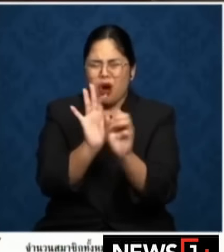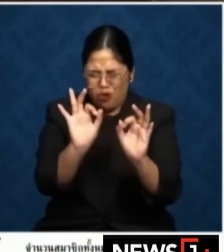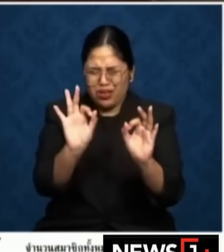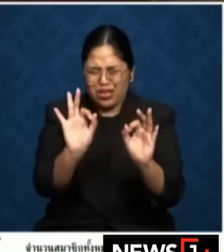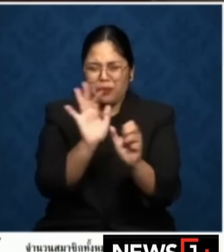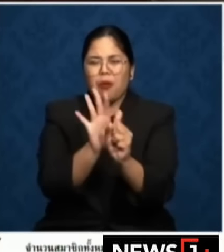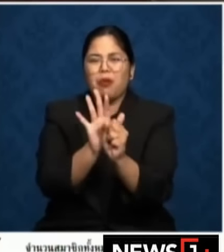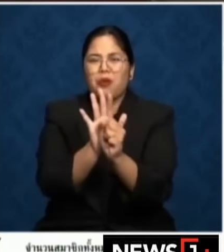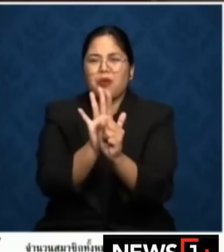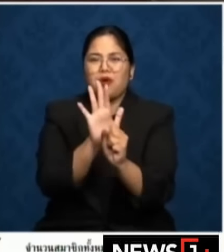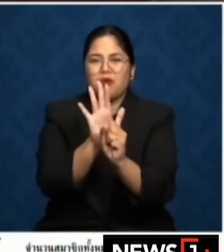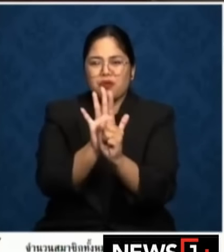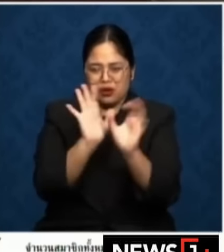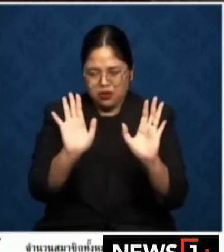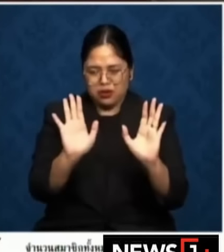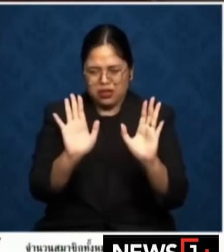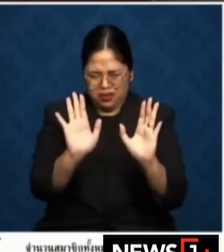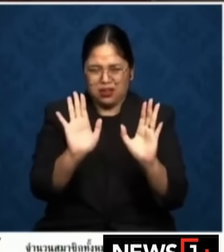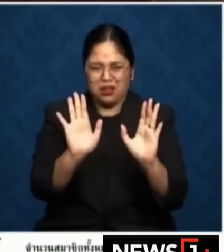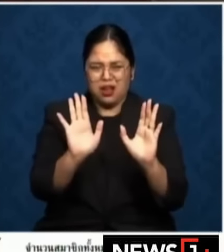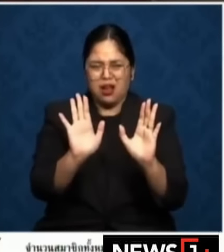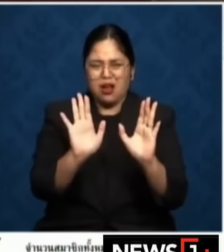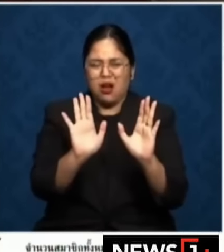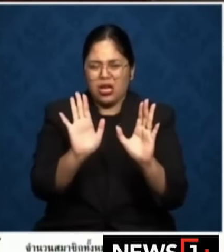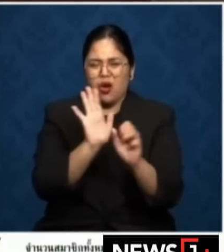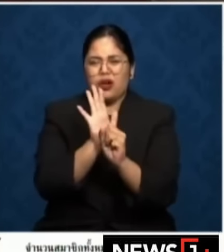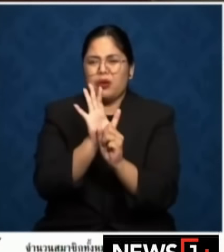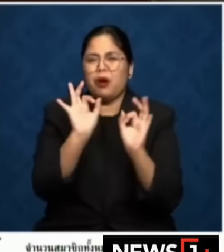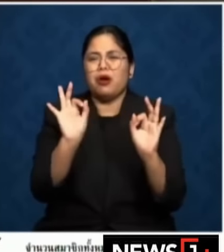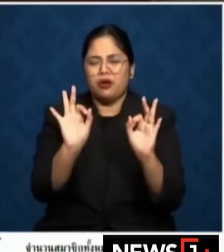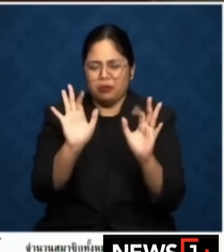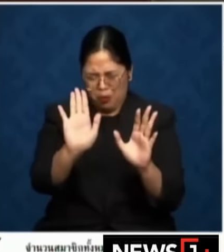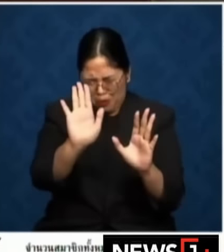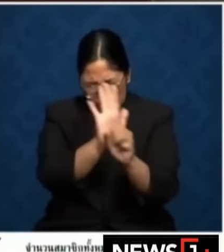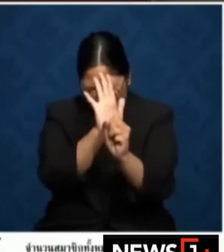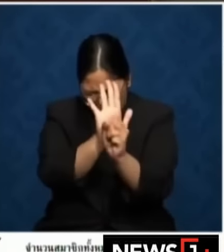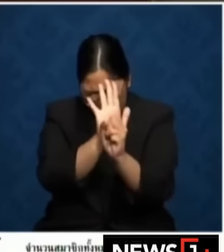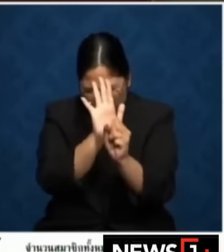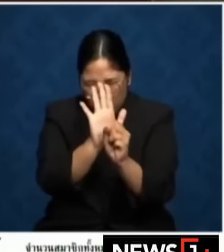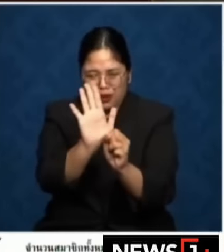นะครับท่านนั่งลงผมไม่อนุญาตท่านครูมนิษฐ์ละ